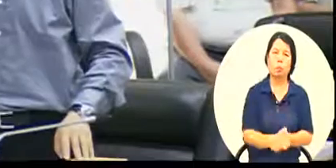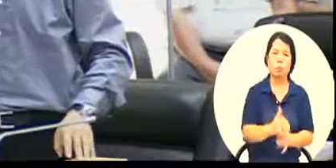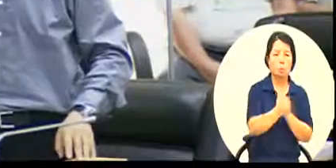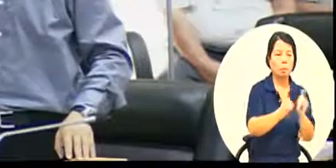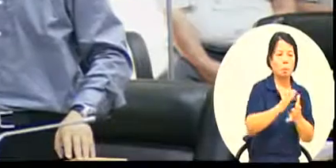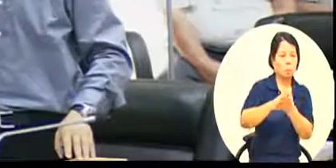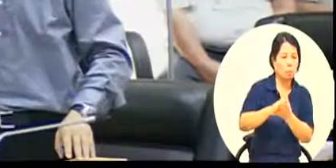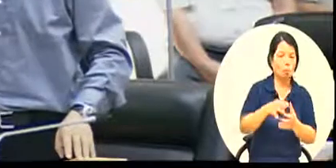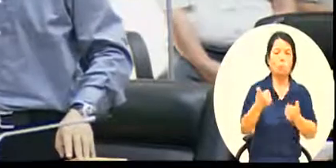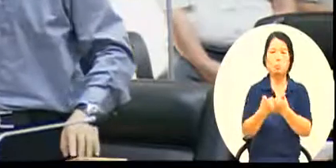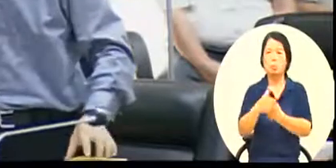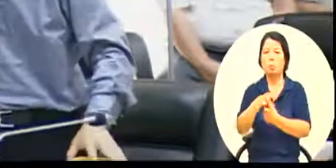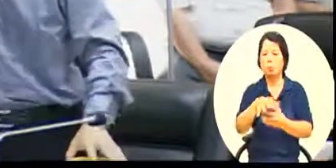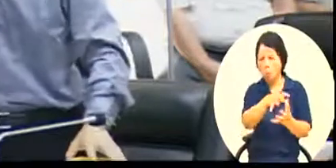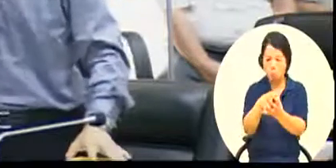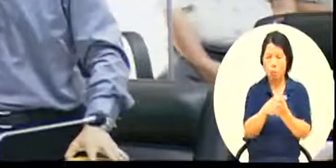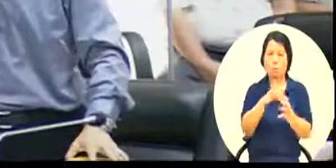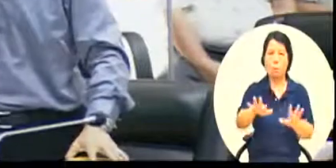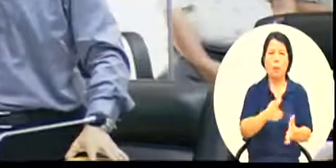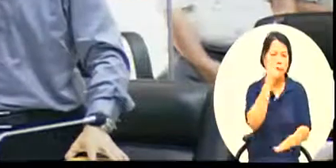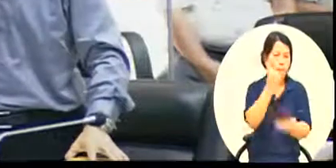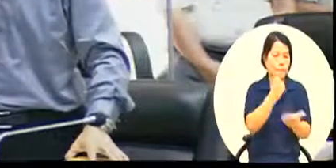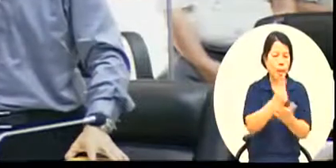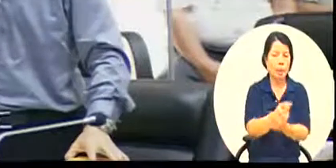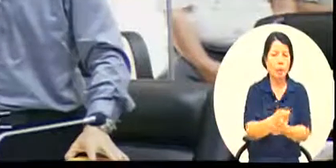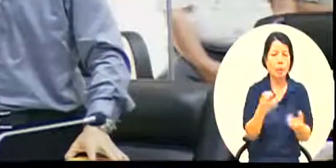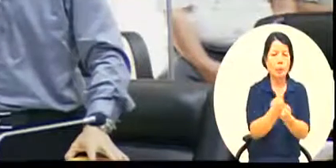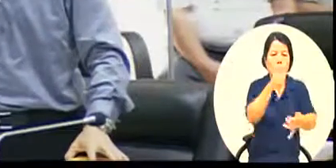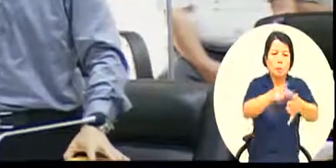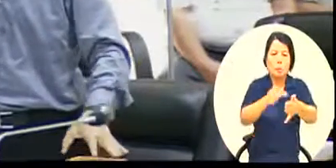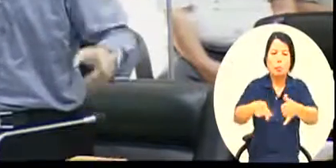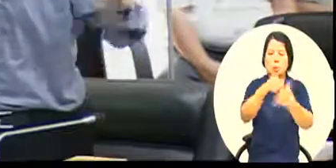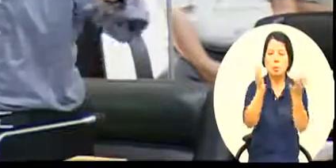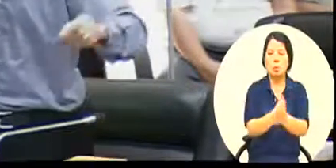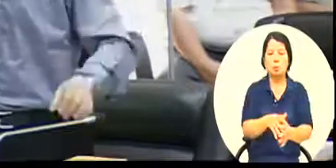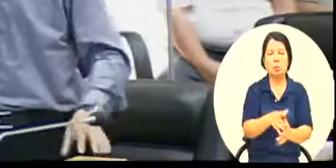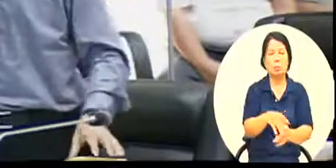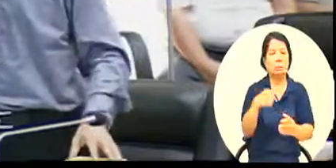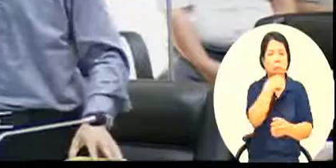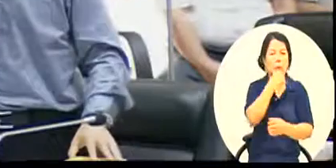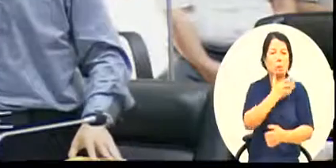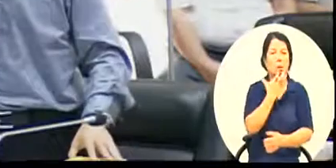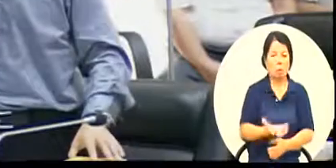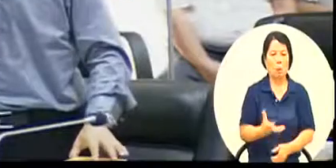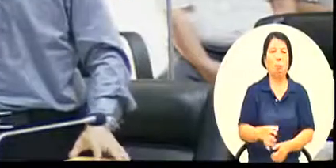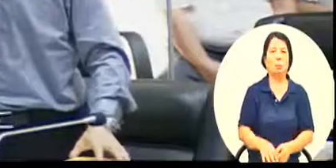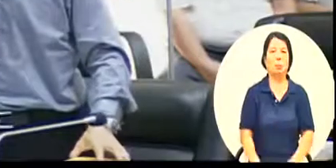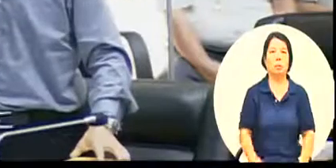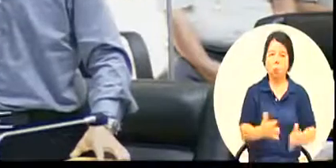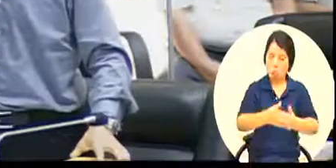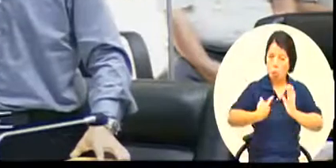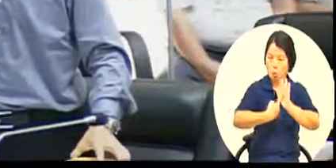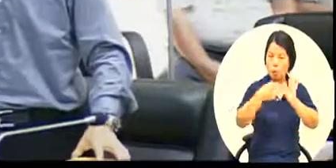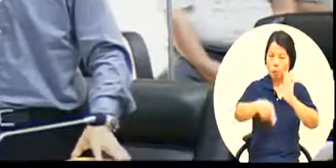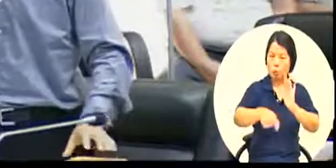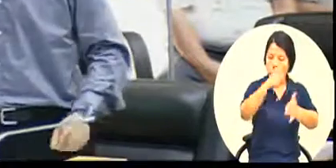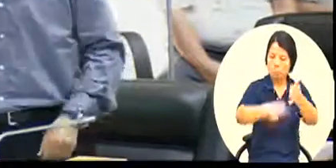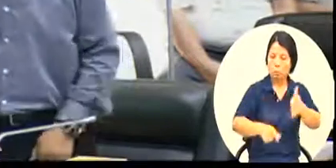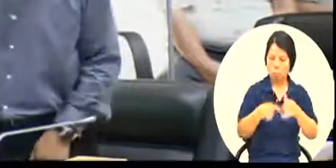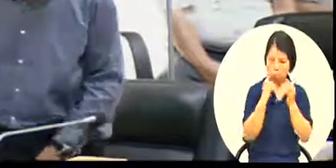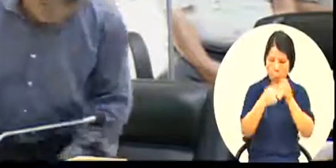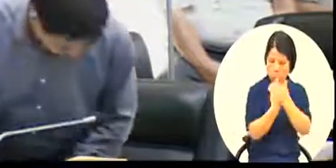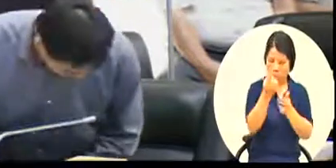议会地方也很好友好，可是在每次大事情我们总是吃亏啊。那我们希望借由这个事情再次再表达这样的一个意见，谢